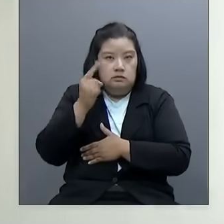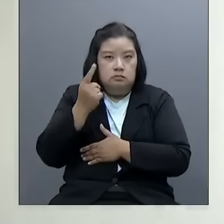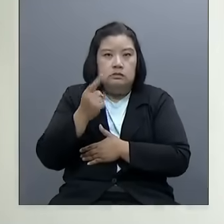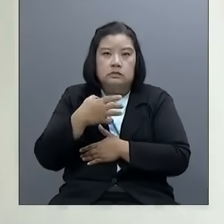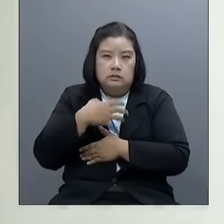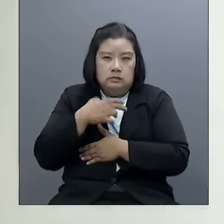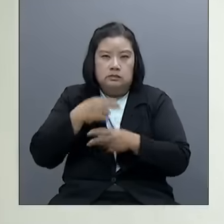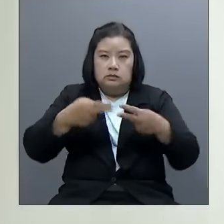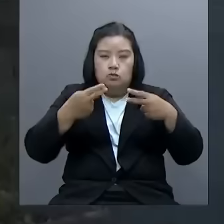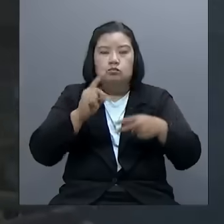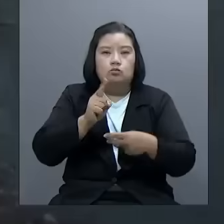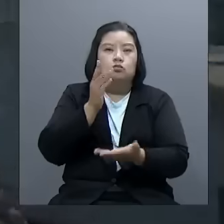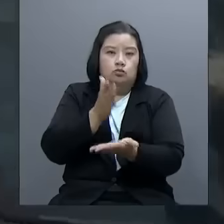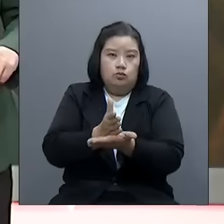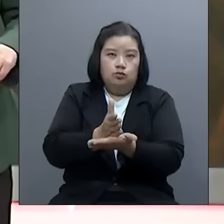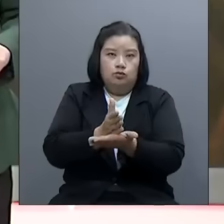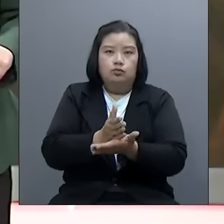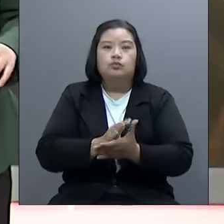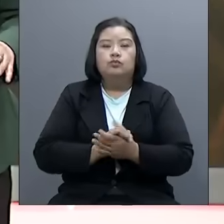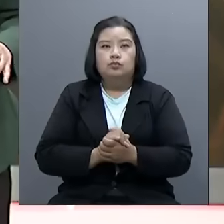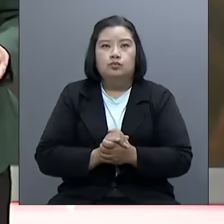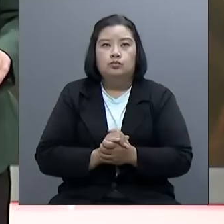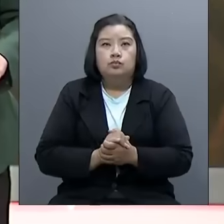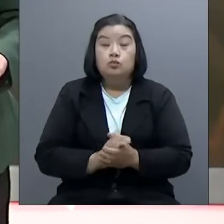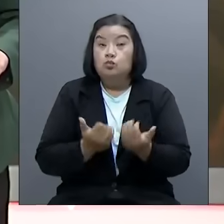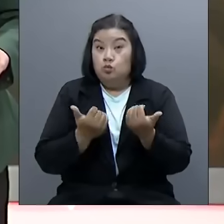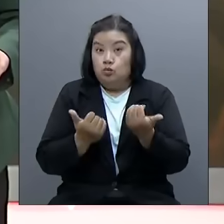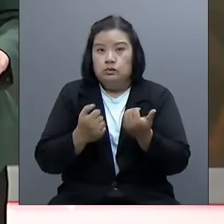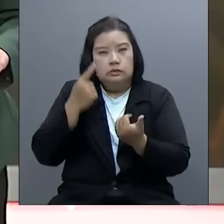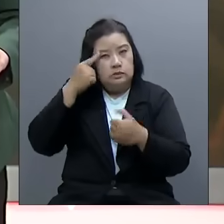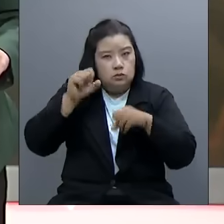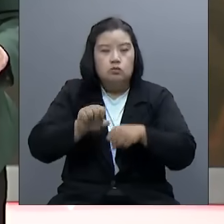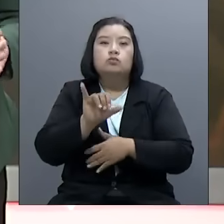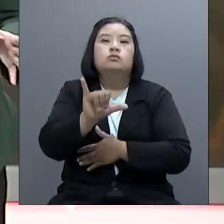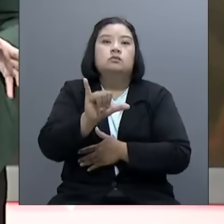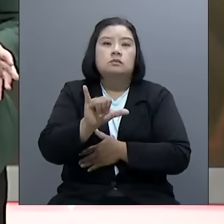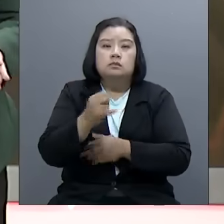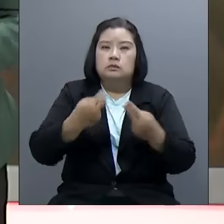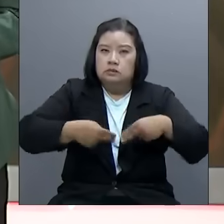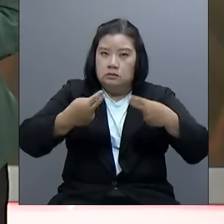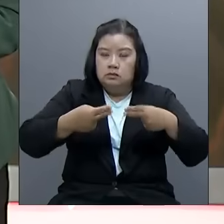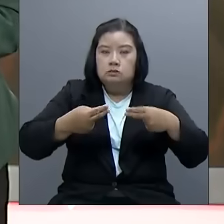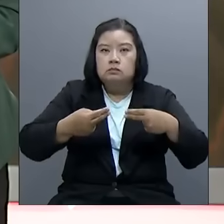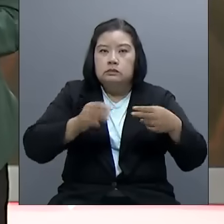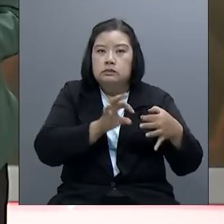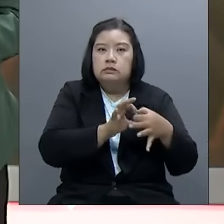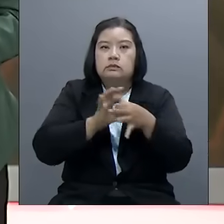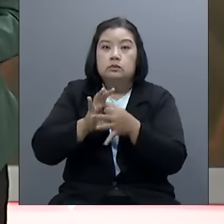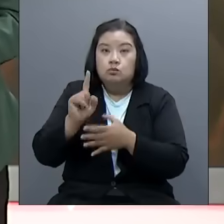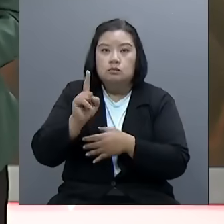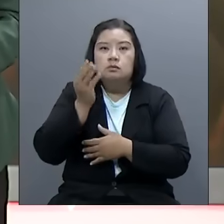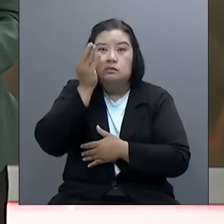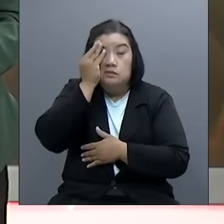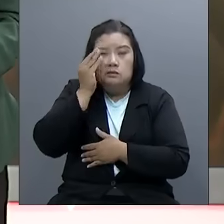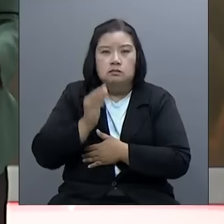นี้ค่ะแม้จะยังฟันธงไม่ได้นะคะว่าสงครามในกาซ่าจะส่งผลกระทบทำให้อิสราเอลถูกดด